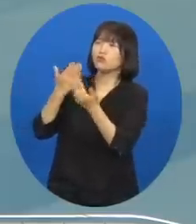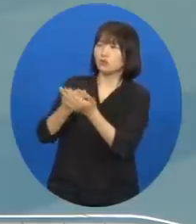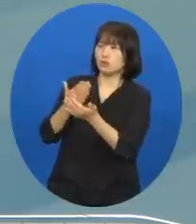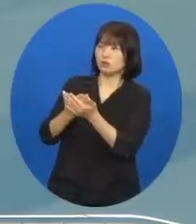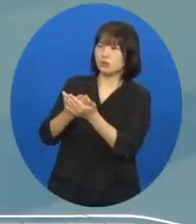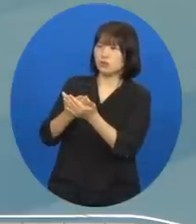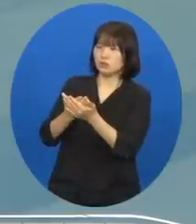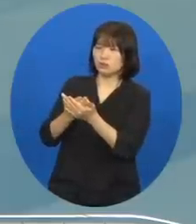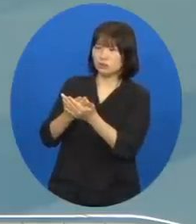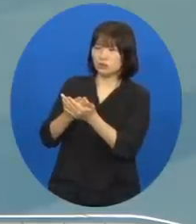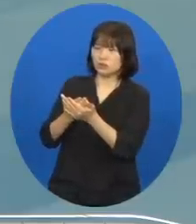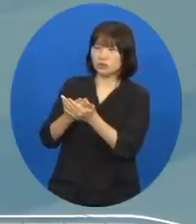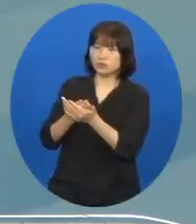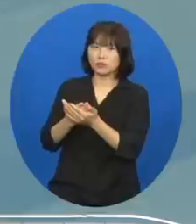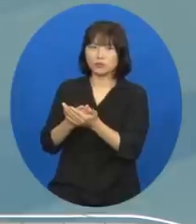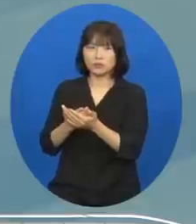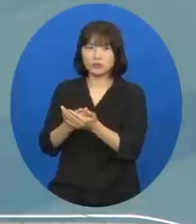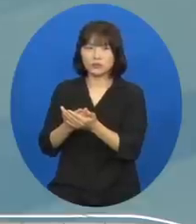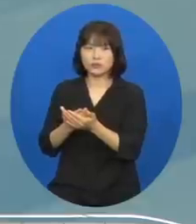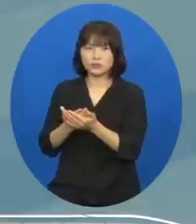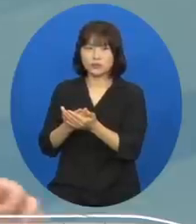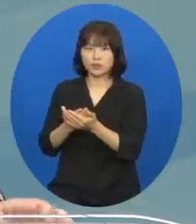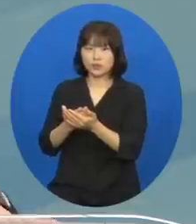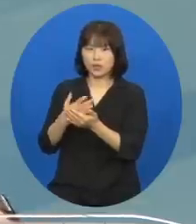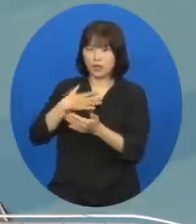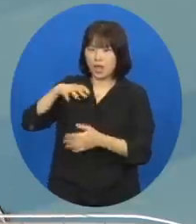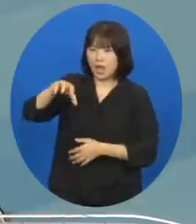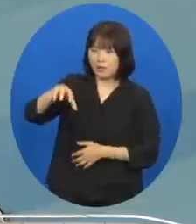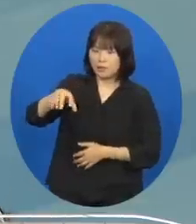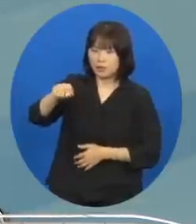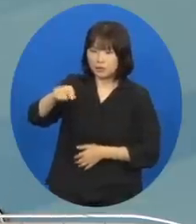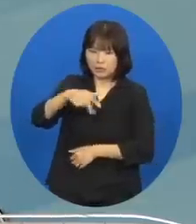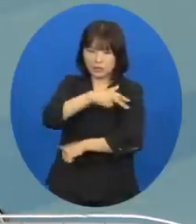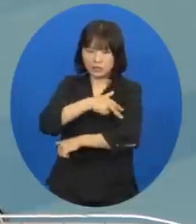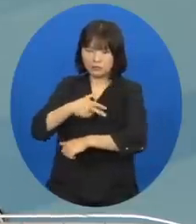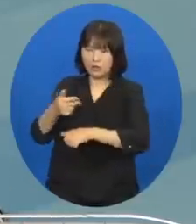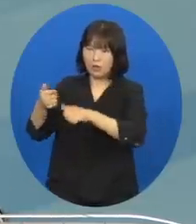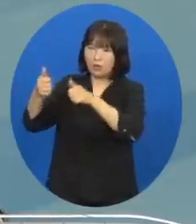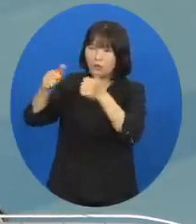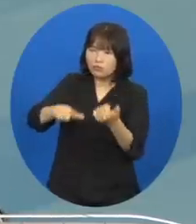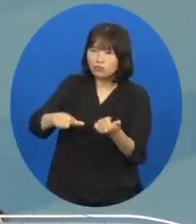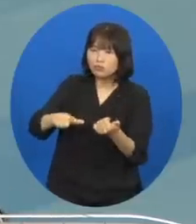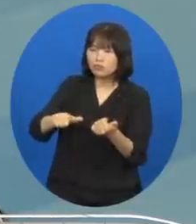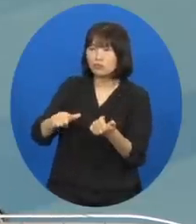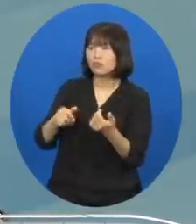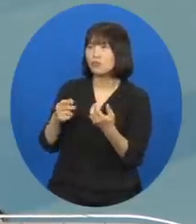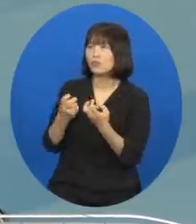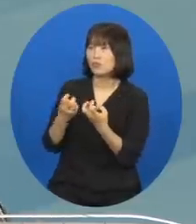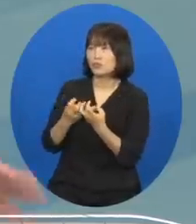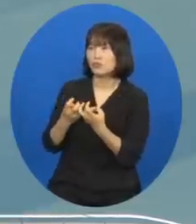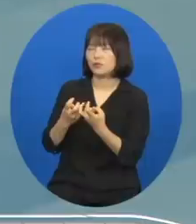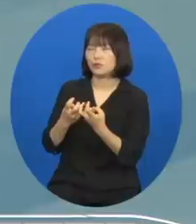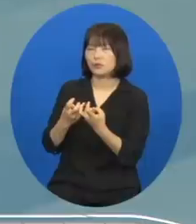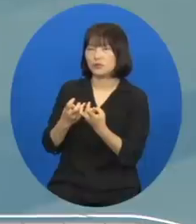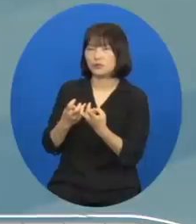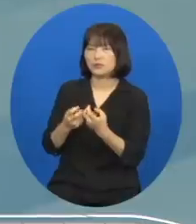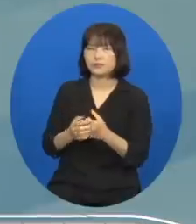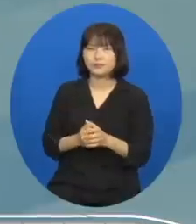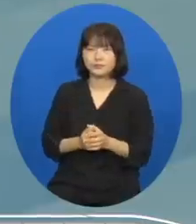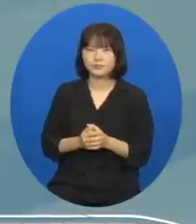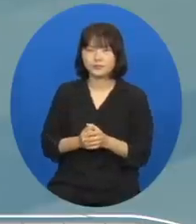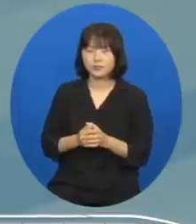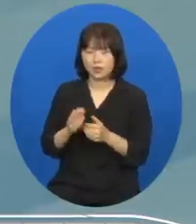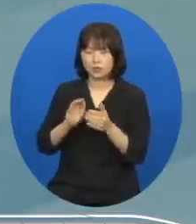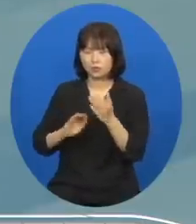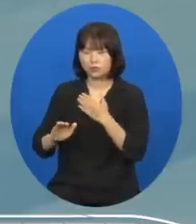아니, 어떻게 이렇게 내 보는 앞에서 그 교인이 죽게 하십니까? 그리고는 저에게